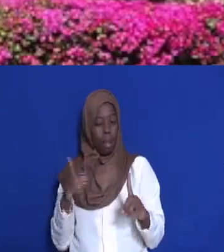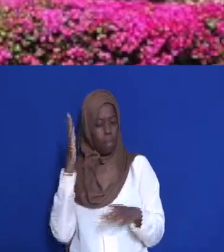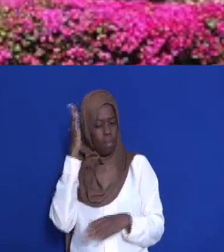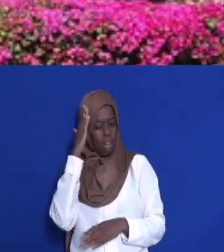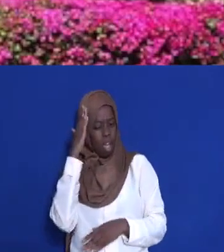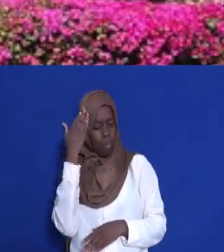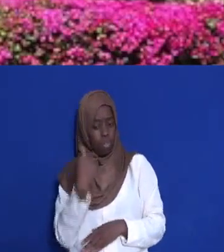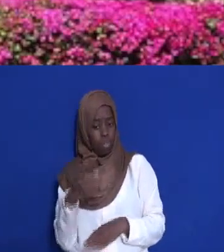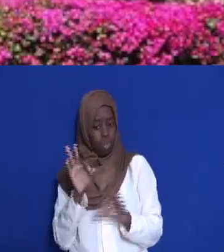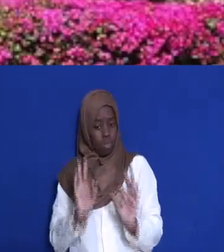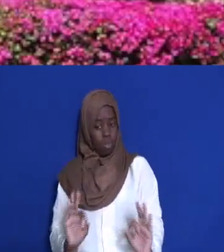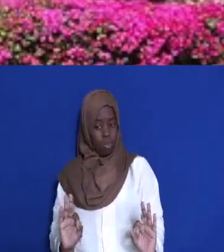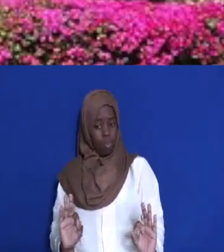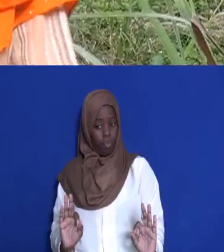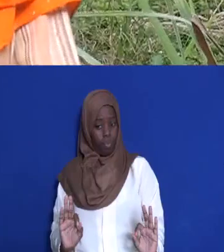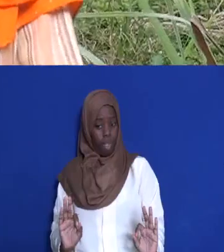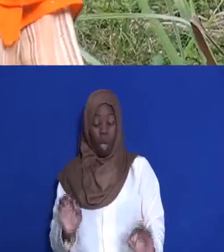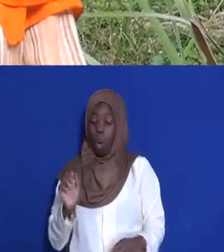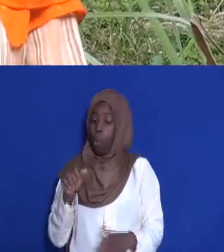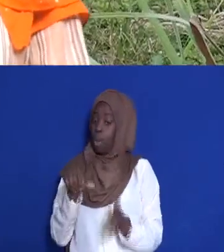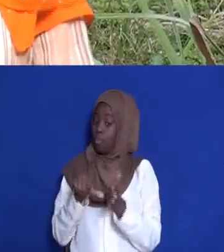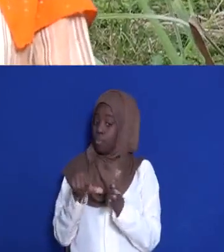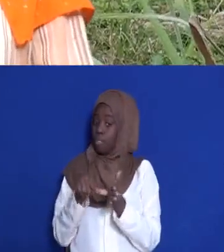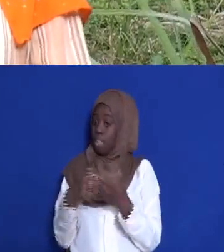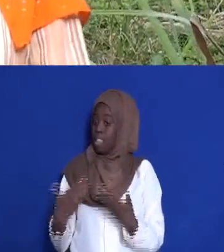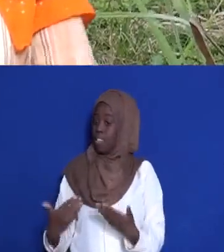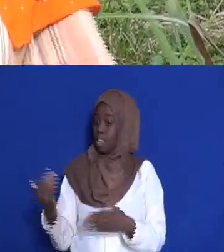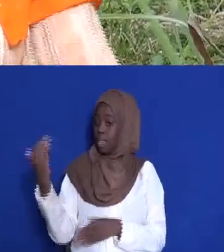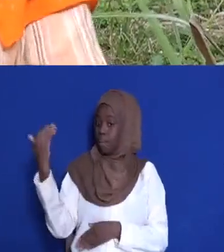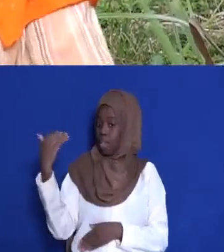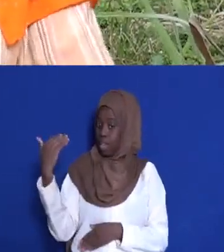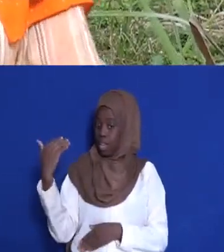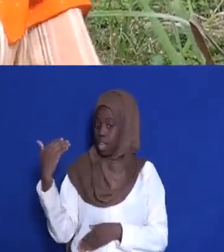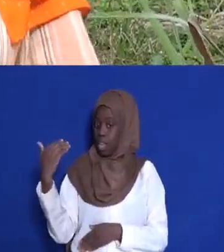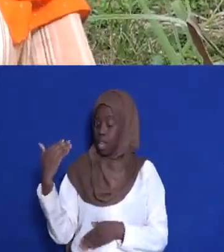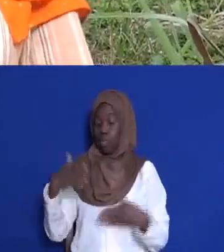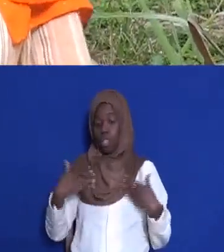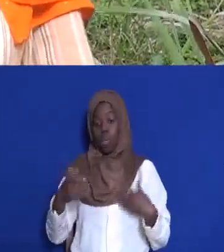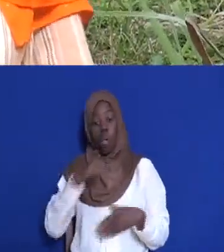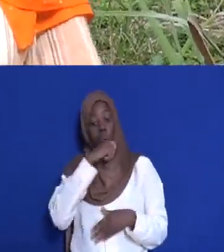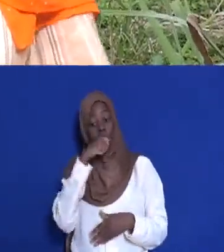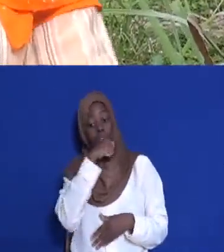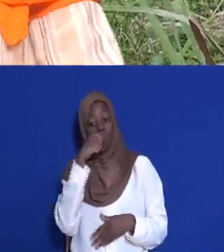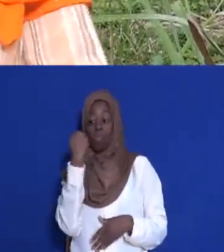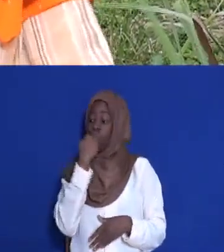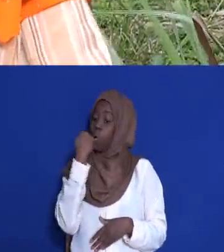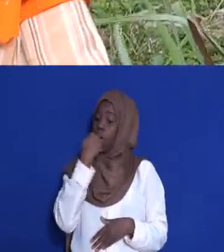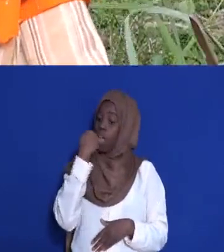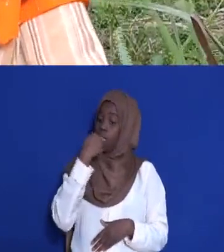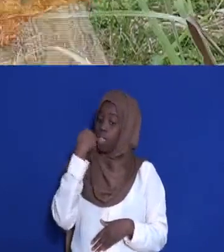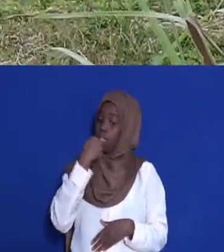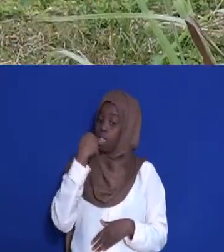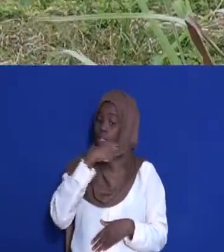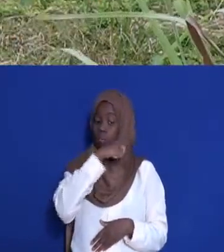wazuri? Sawa. Wanafunzi, hebu niambieni. Tunatakiwa kupiga mswaki wakati gani?